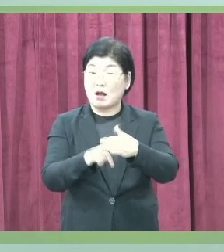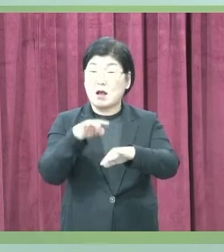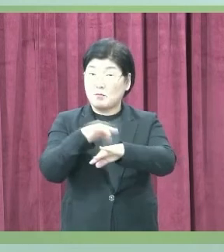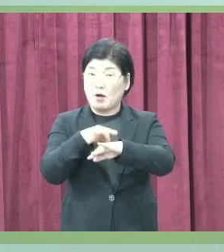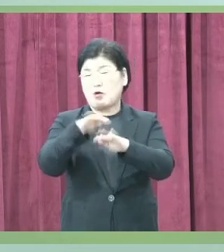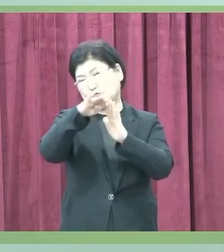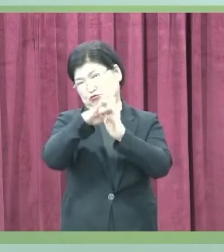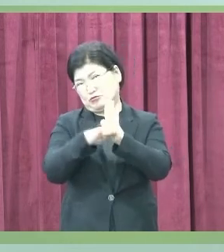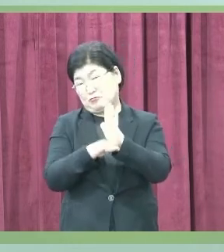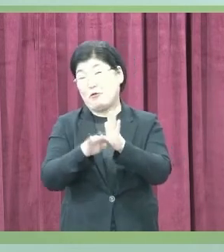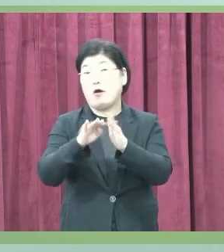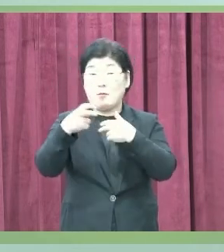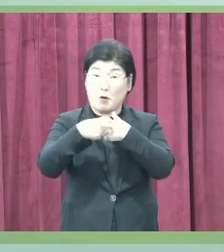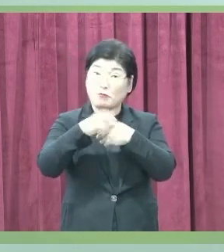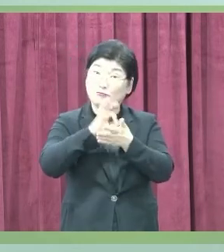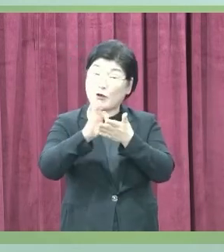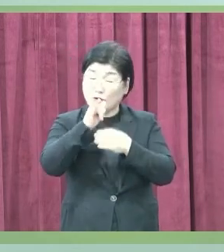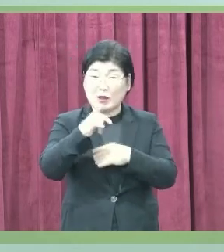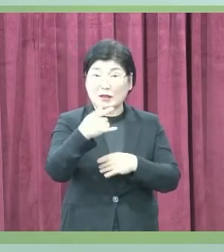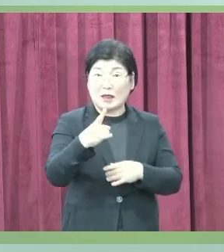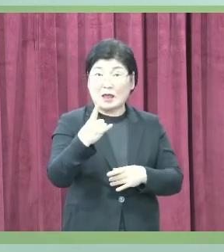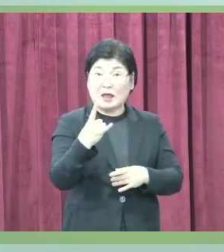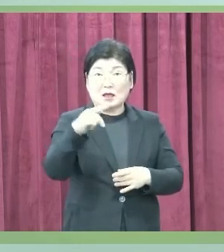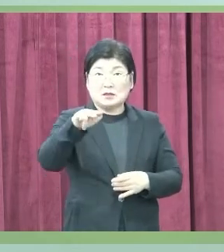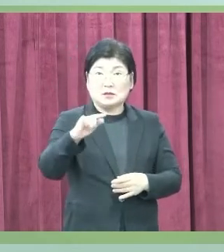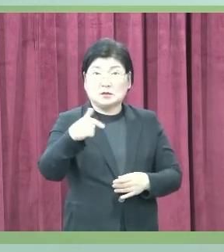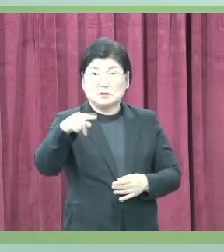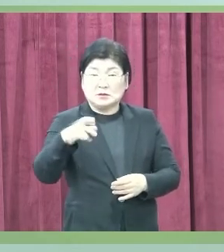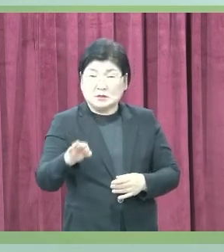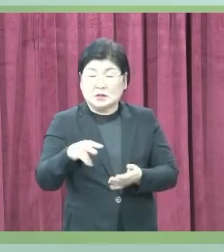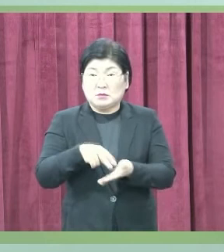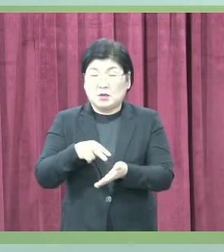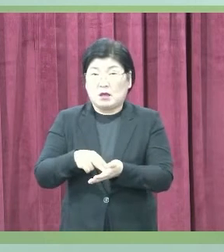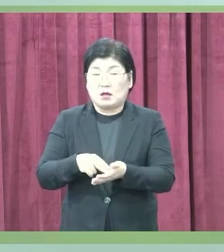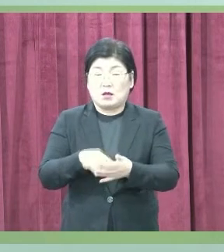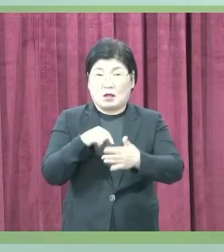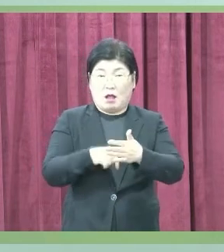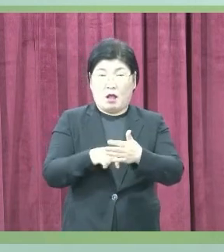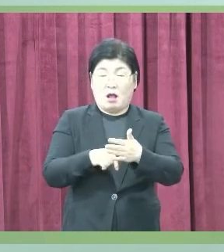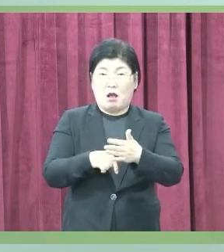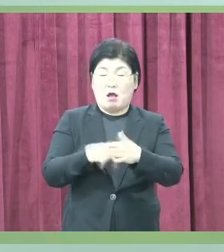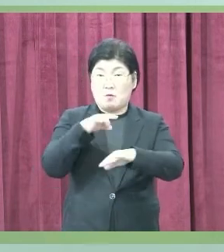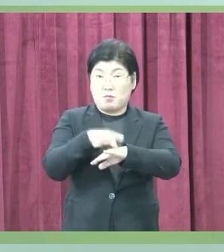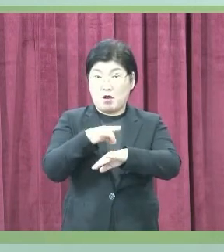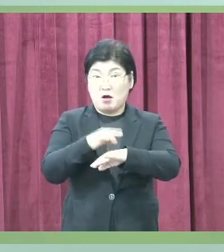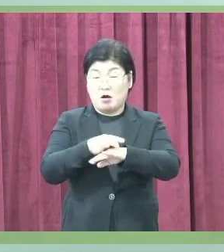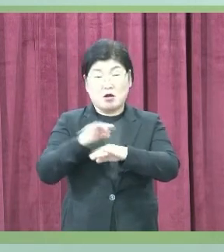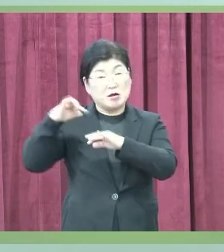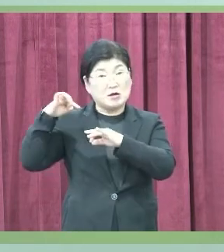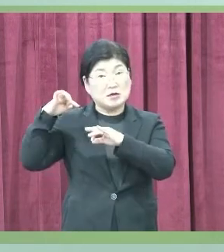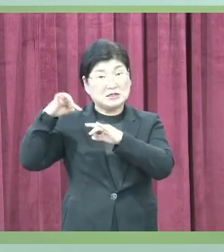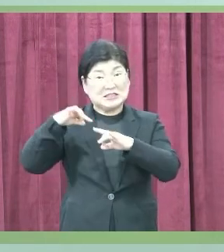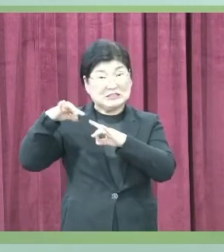순서로 나타났습니다. 뇌전증 같은 경우도 이제 뇌과, 정형외과,